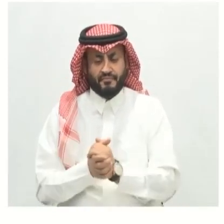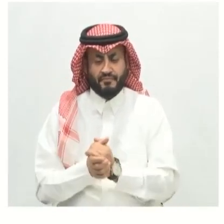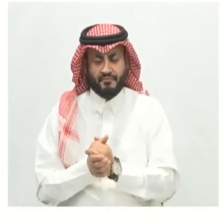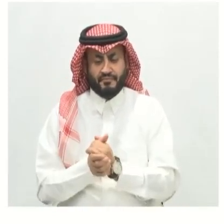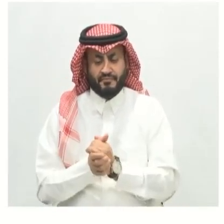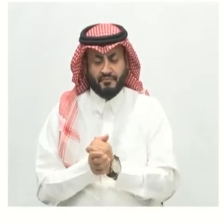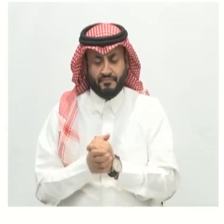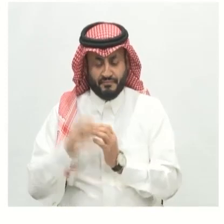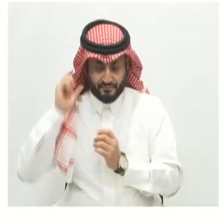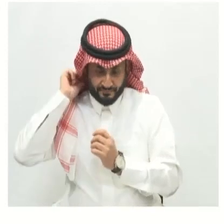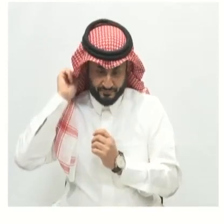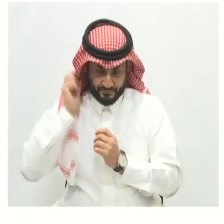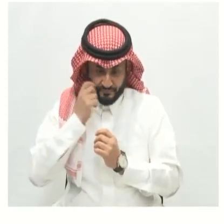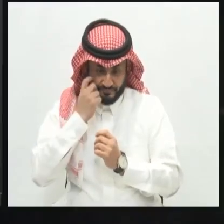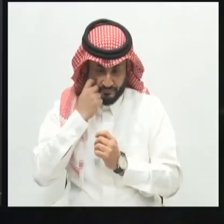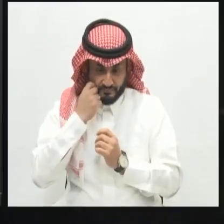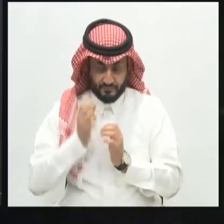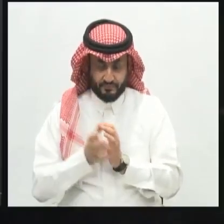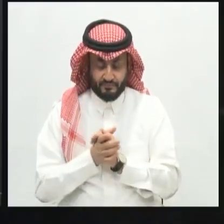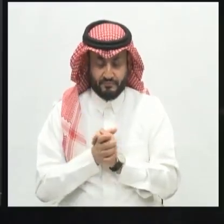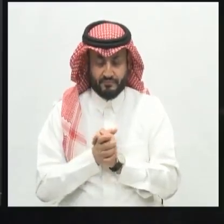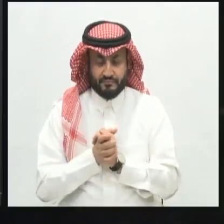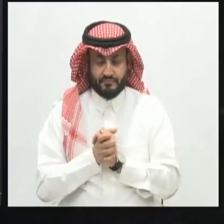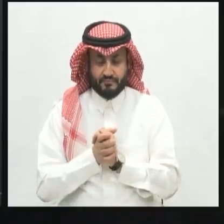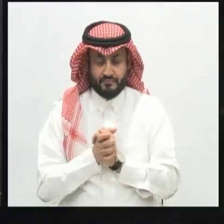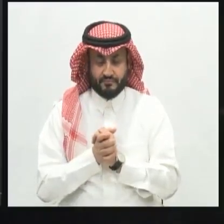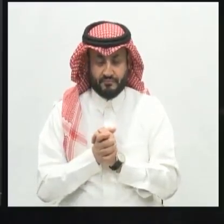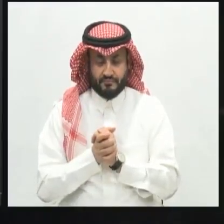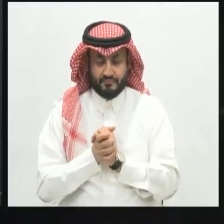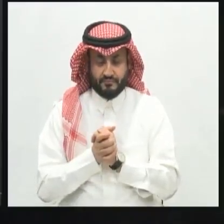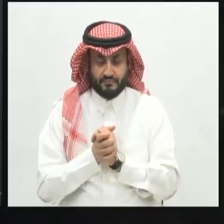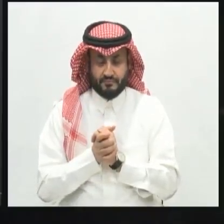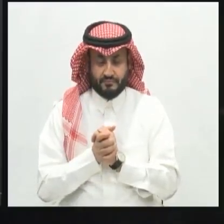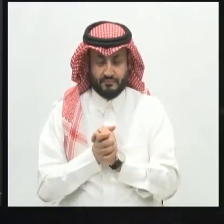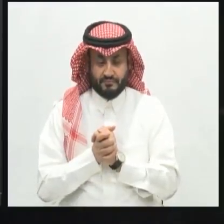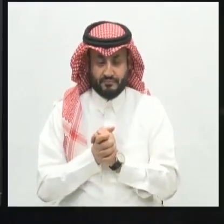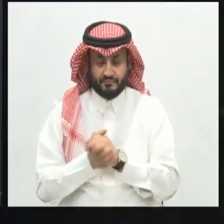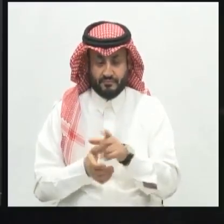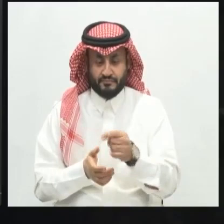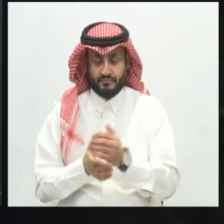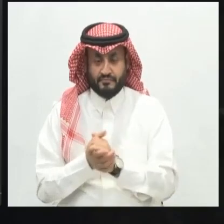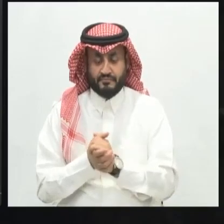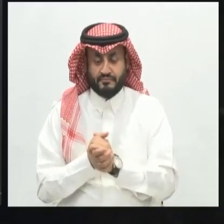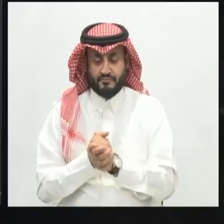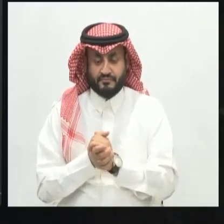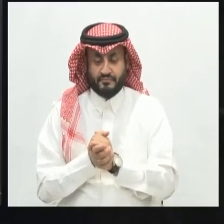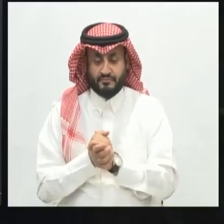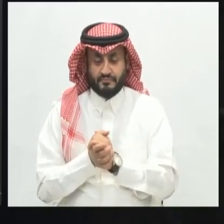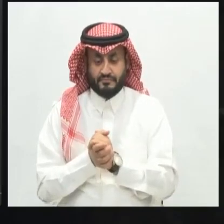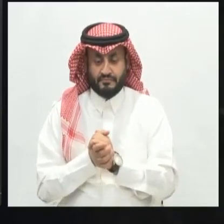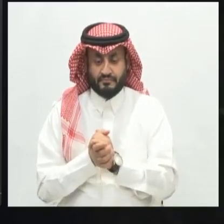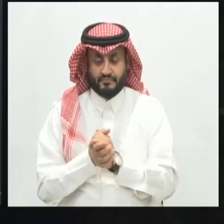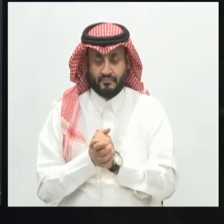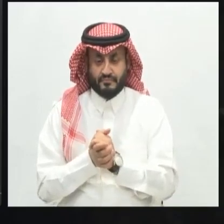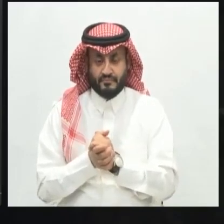اخرى تعرفنا على مترادفات للذوق العام منها بارك الله فيكم اللياقه